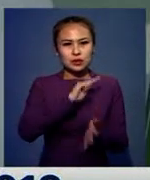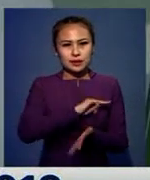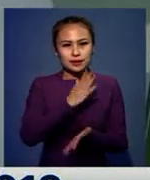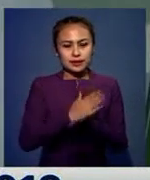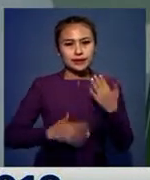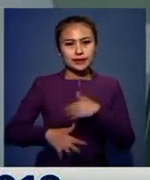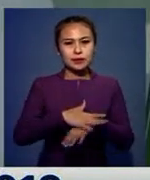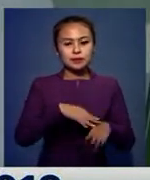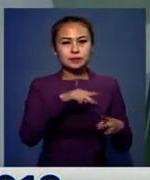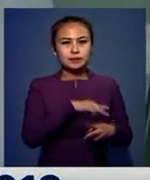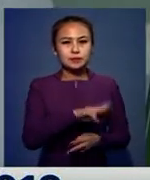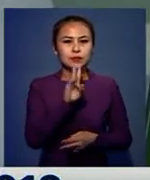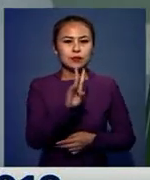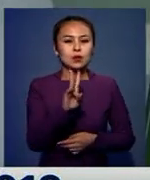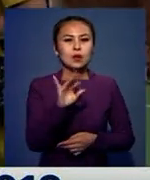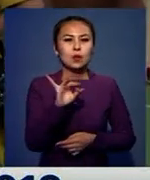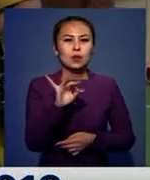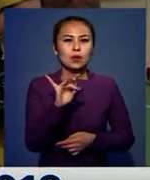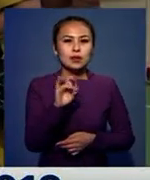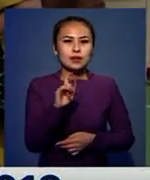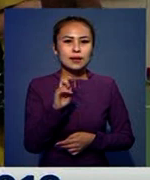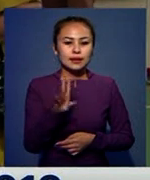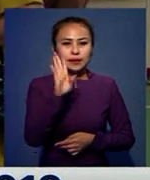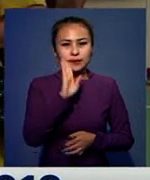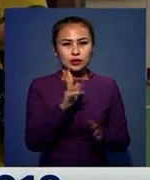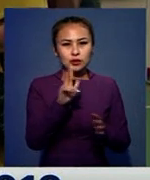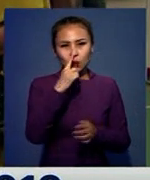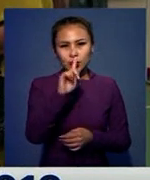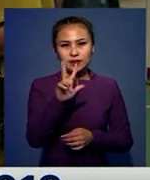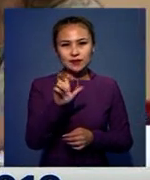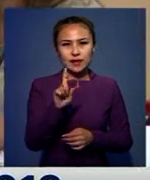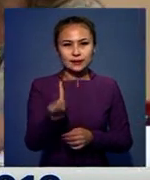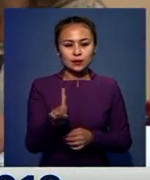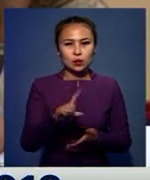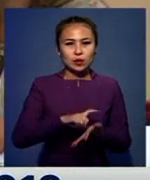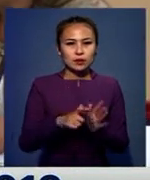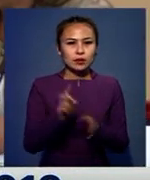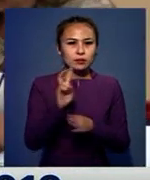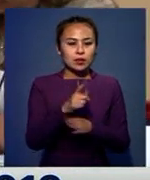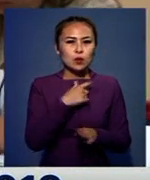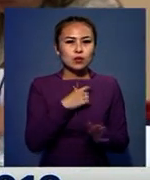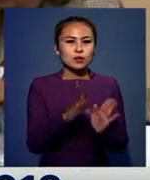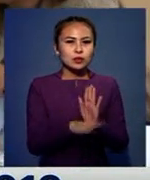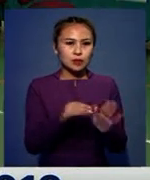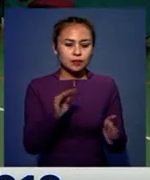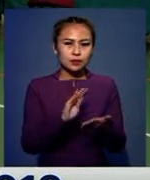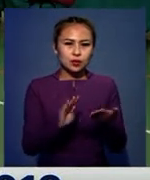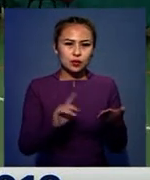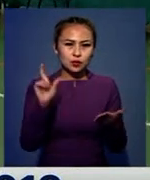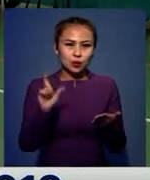істеп тұр. Еліміздің еңбек сіңірген қайраткері Нұрлан Оразалин таңертеңнен нөмірі 301 сайлау учаскесіне келіп дауыс